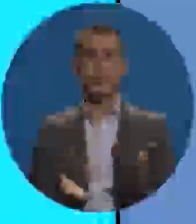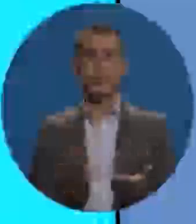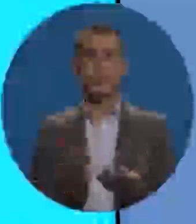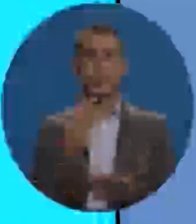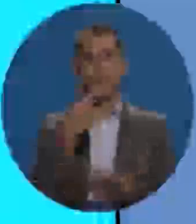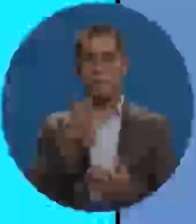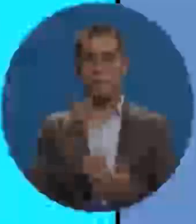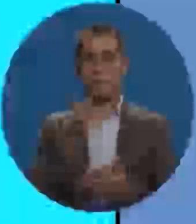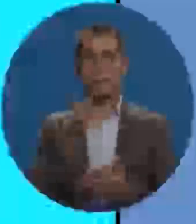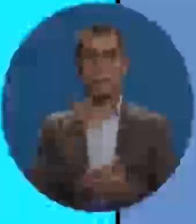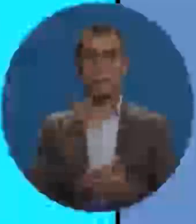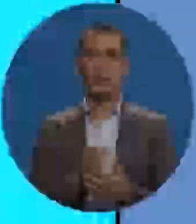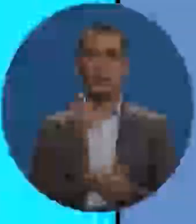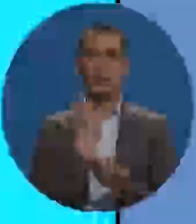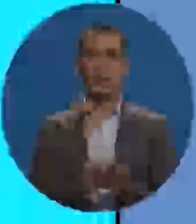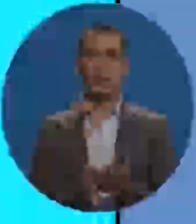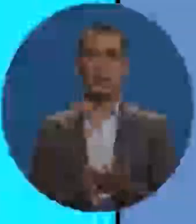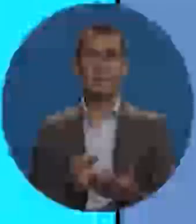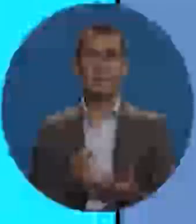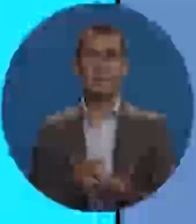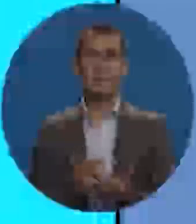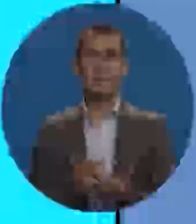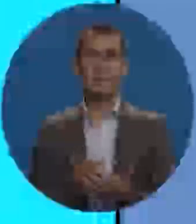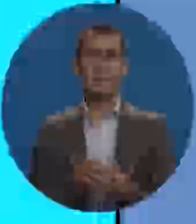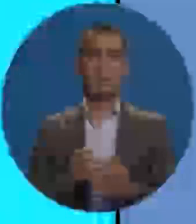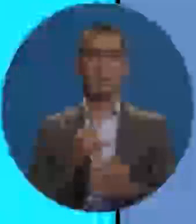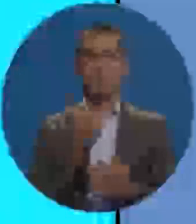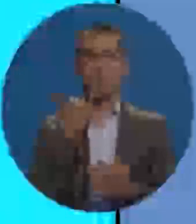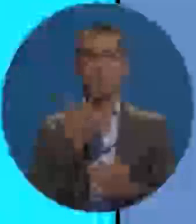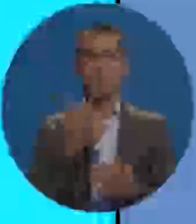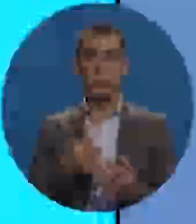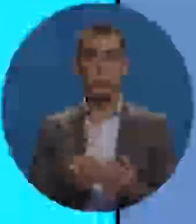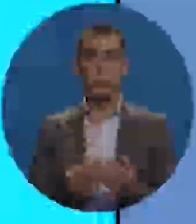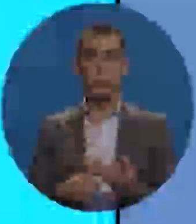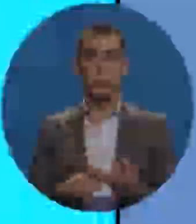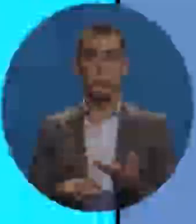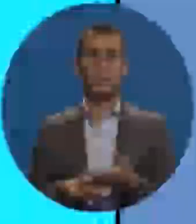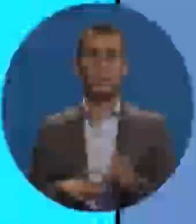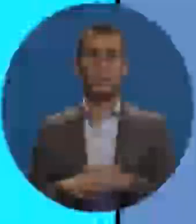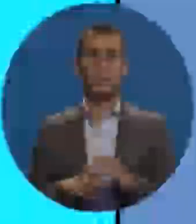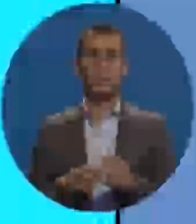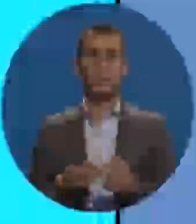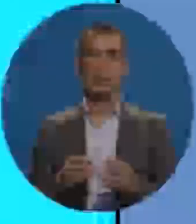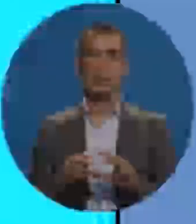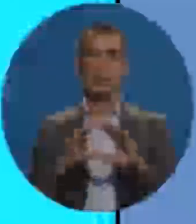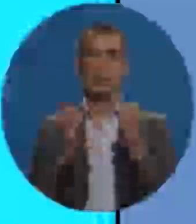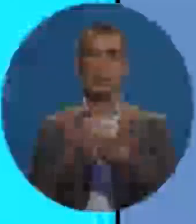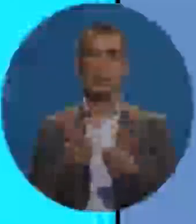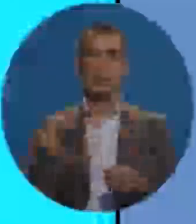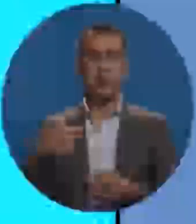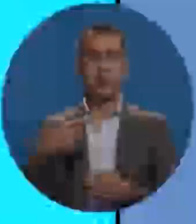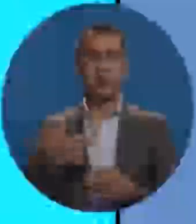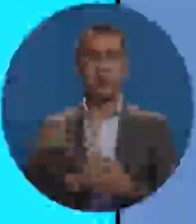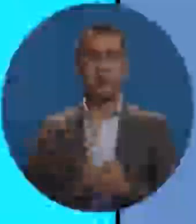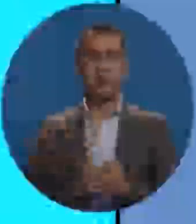салыстырайық. Демек, шешімі қауынның массасын тауып алу үшін асқабақтың массасынан